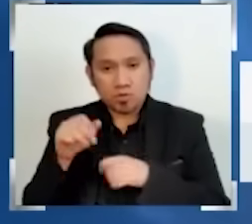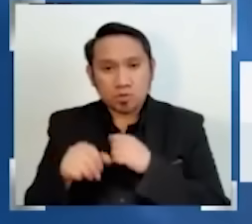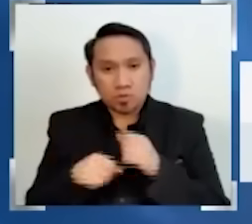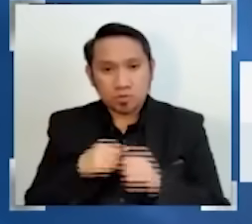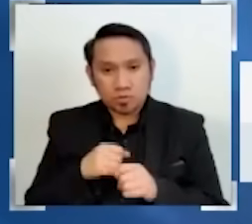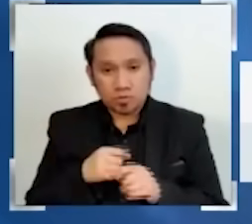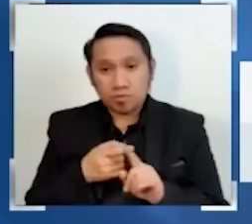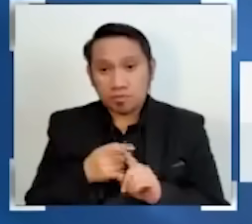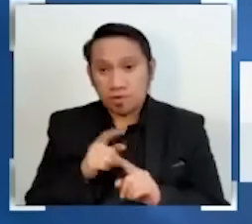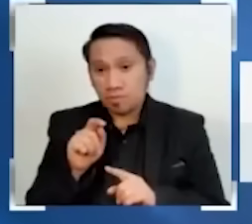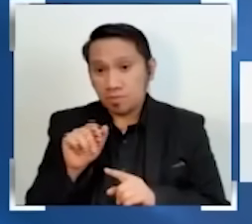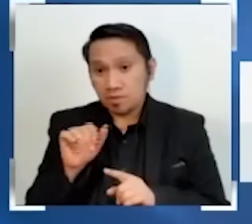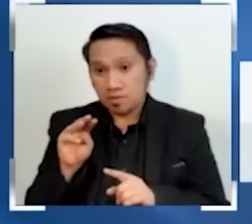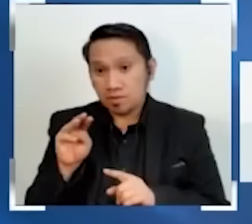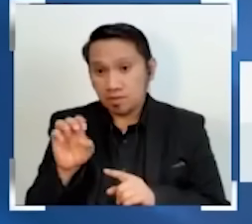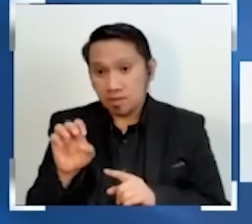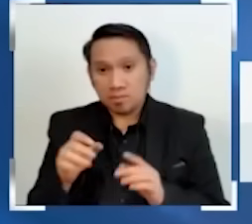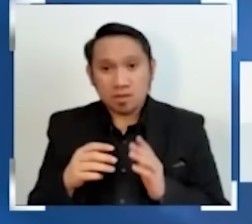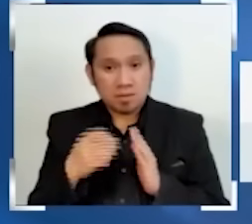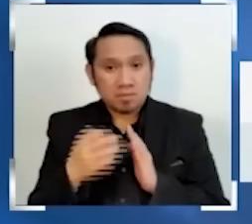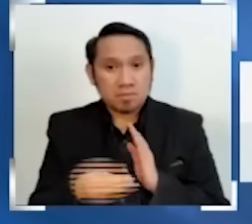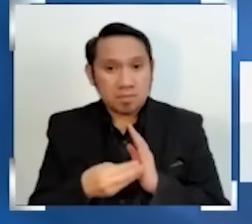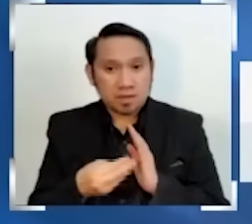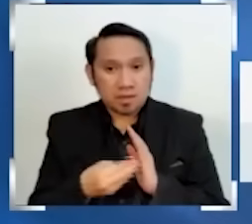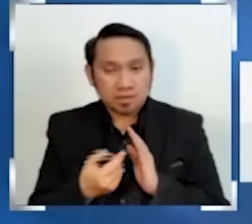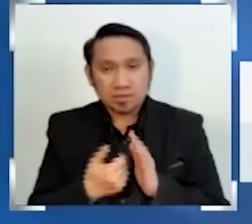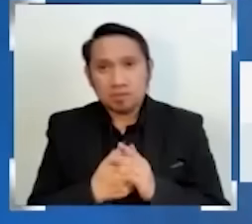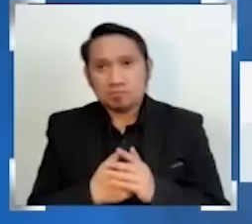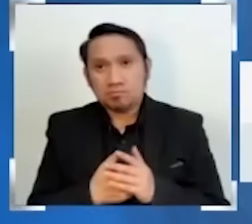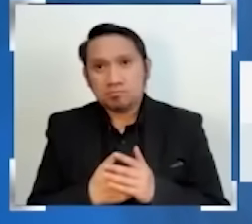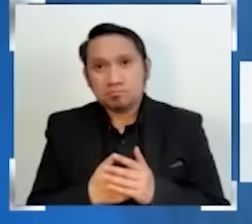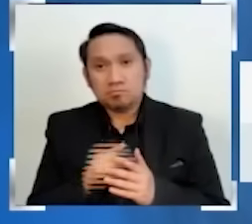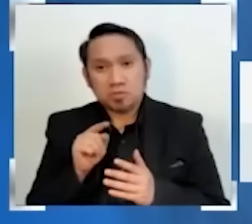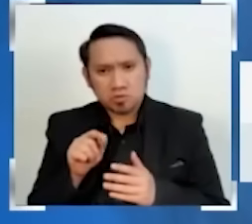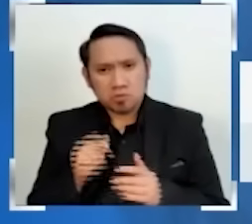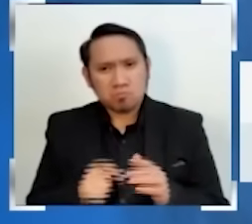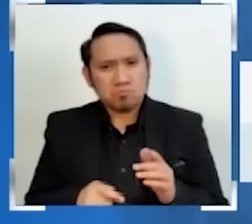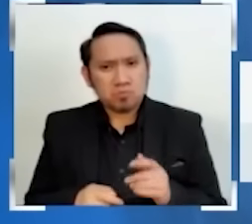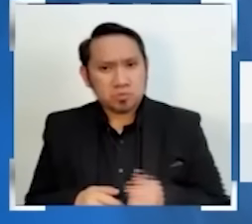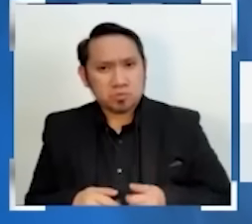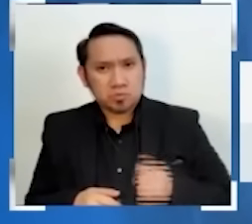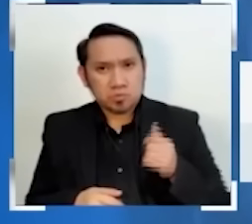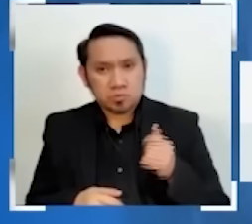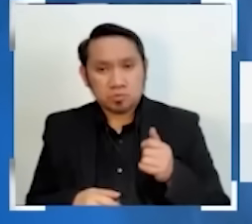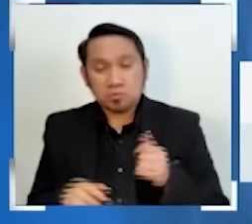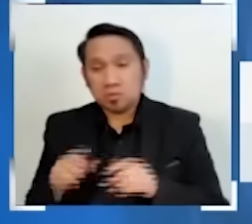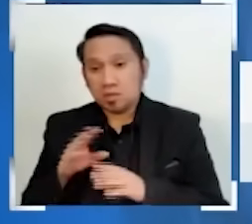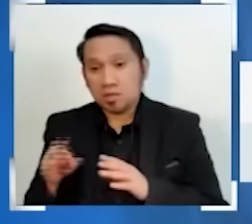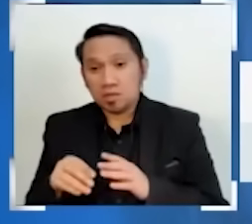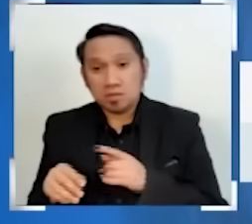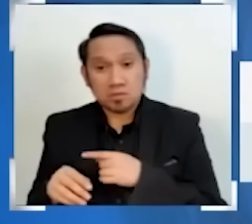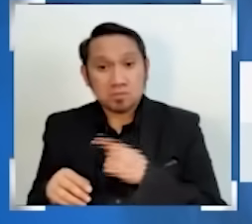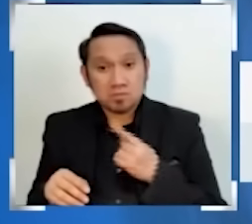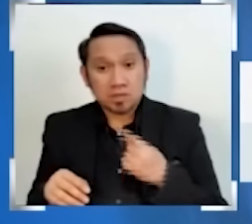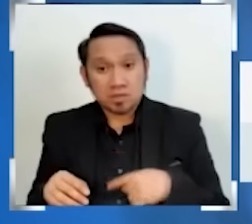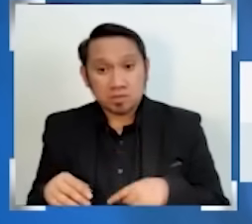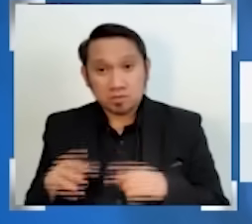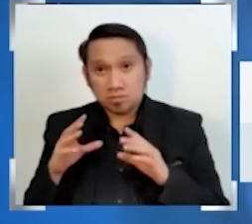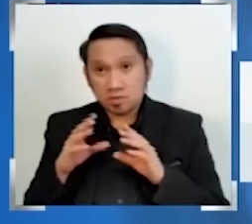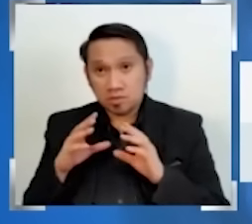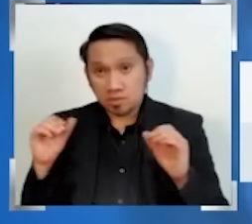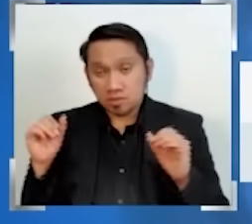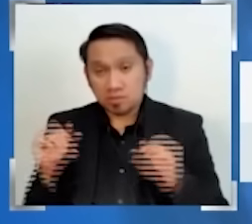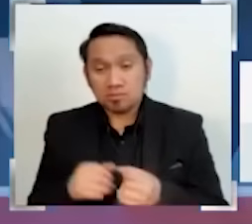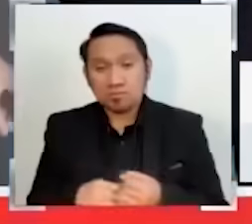Magazine. Natalo ni Taylor ang iba pang personalidad kabilang sina Chinese President Xi Jinping,